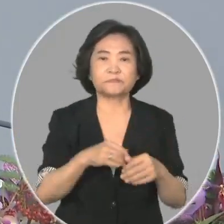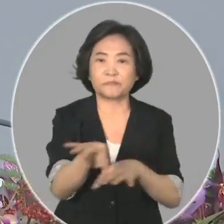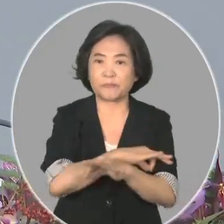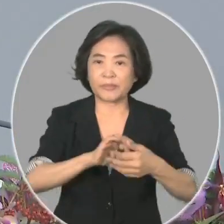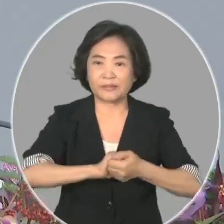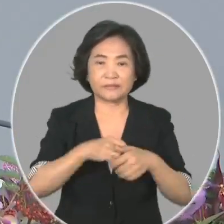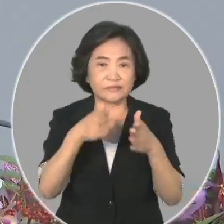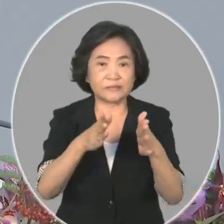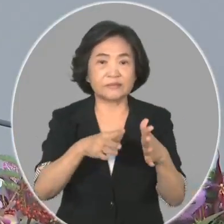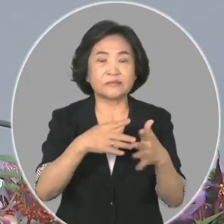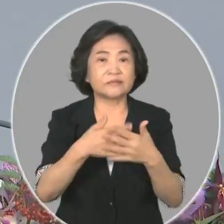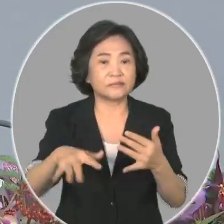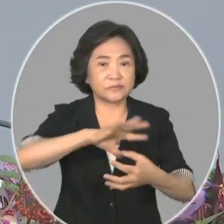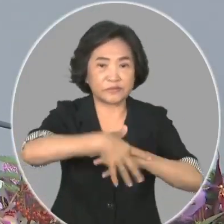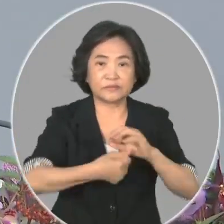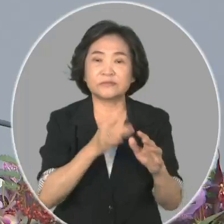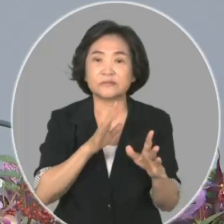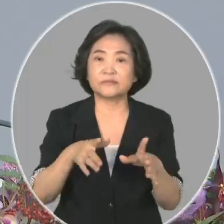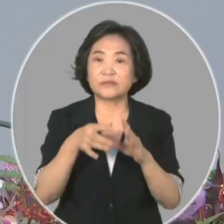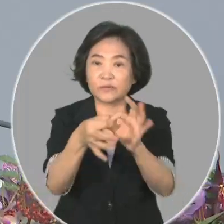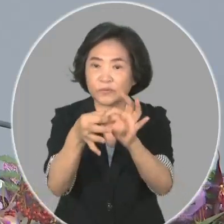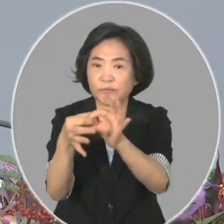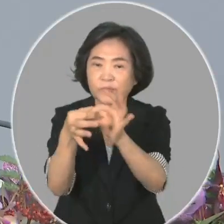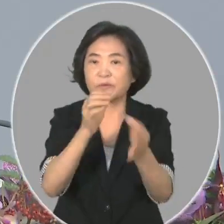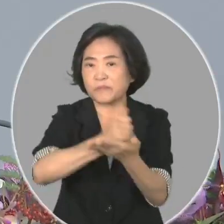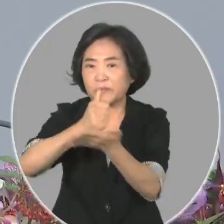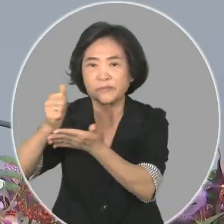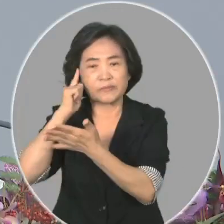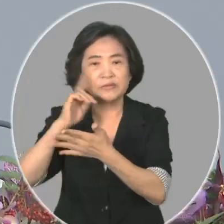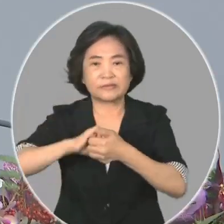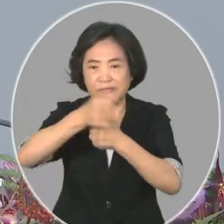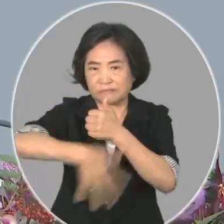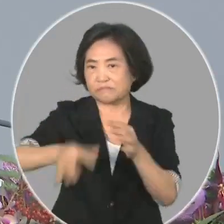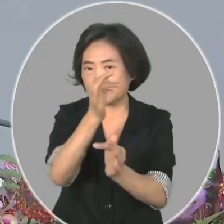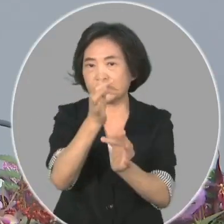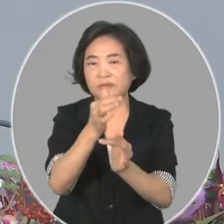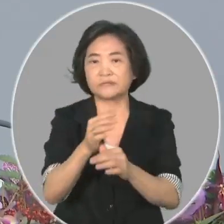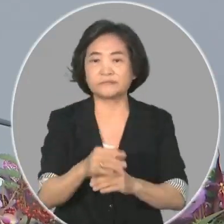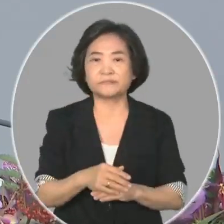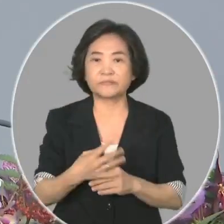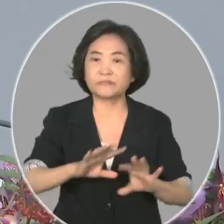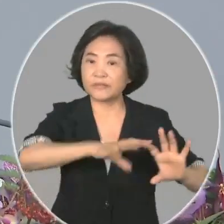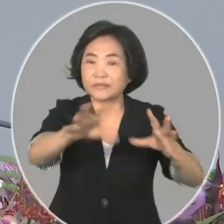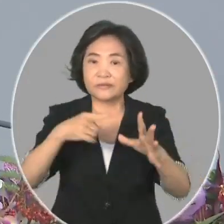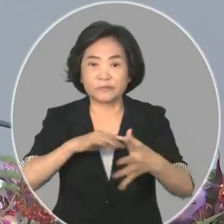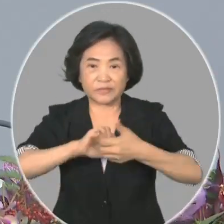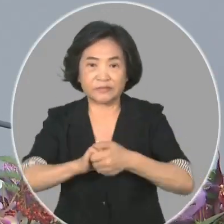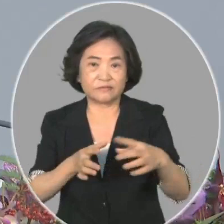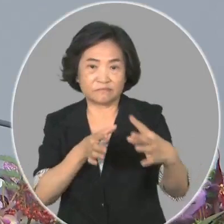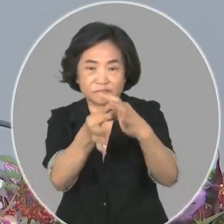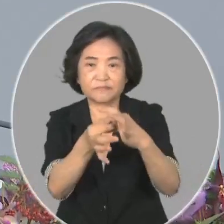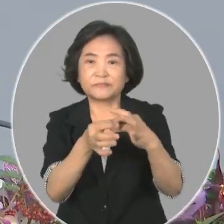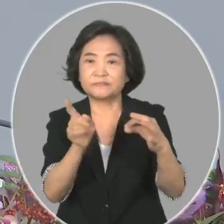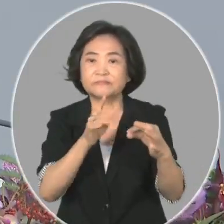韧性的全球供应链和通路体系。我们也要和世界同步，持续采